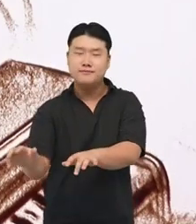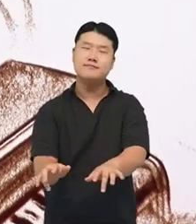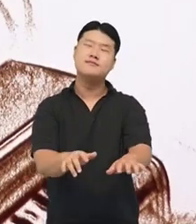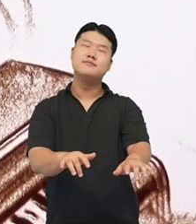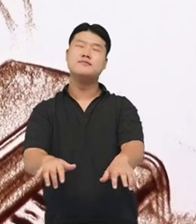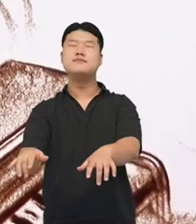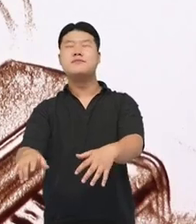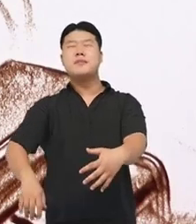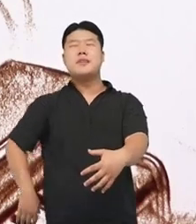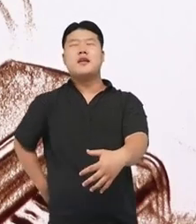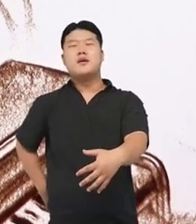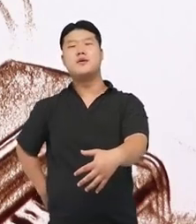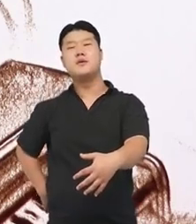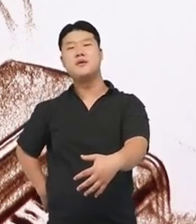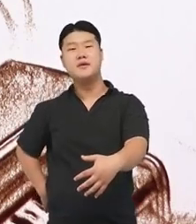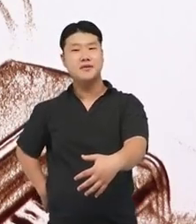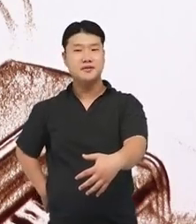곡을 연주했어요.